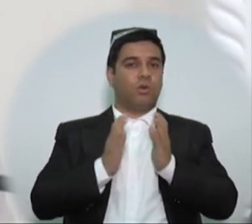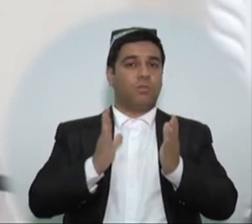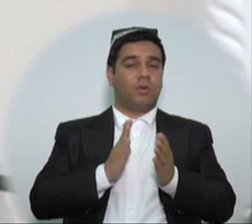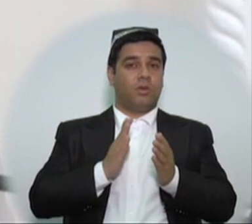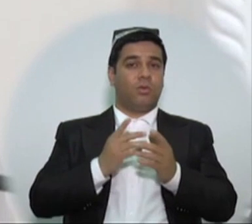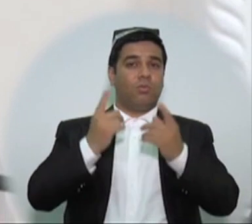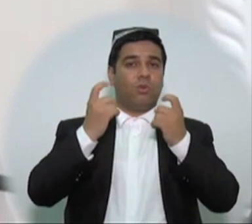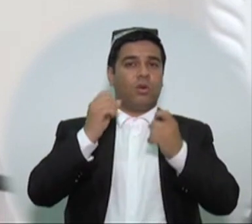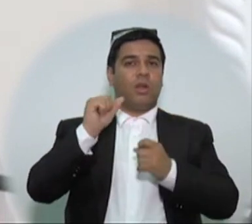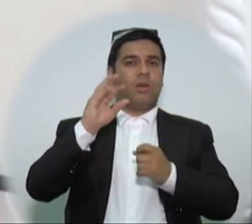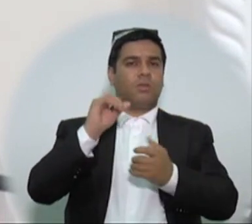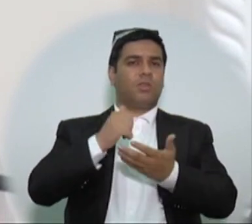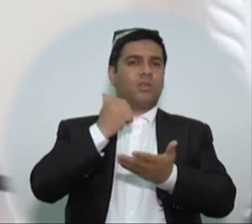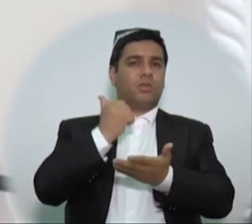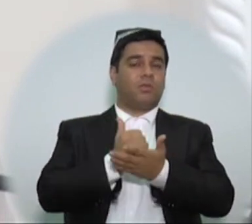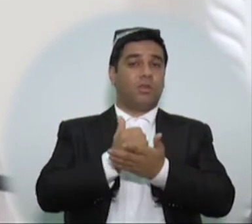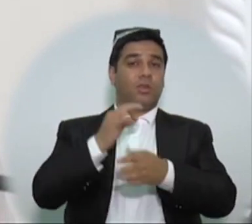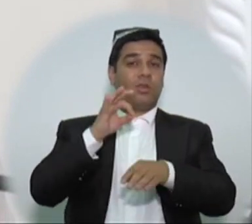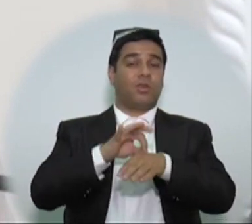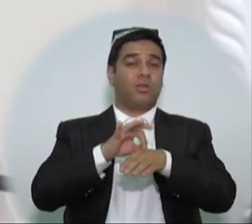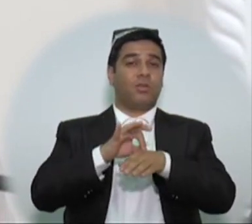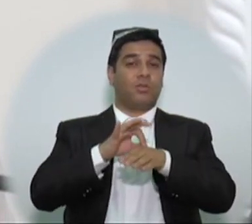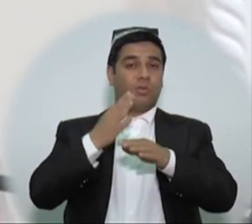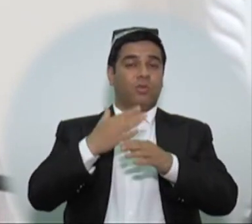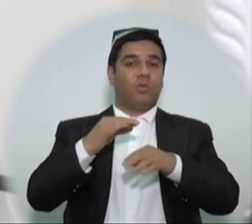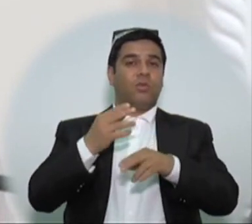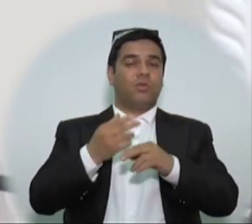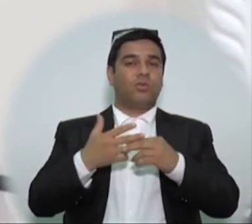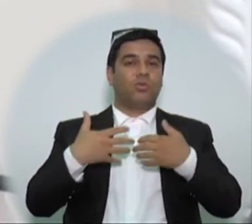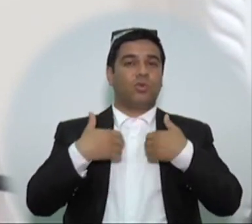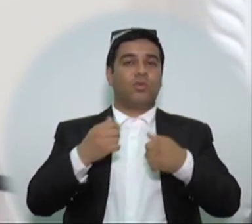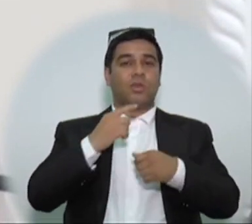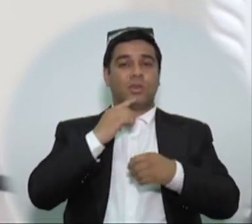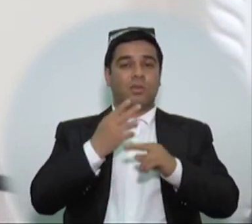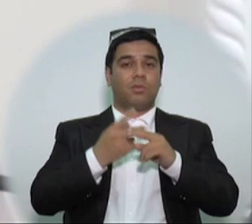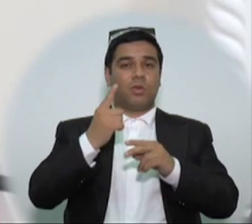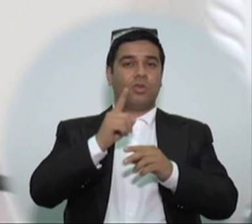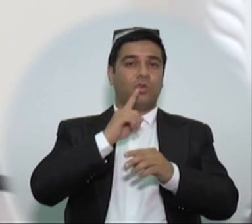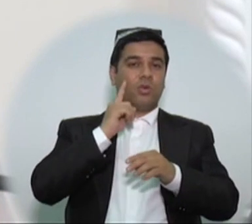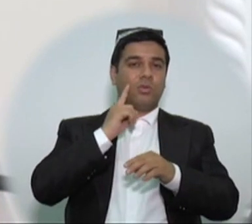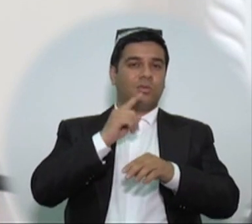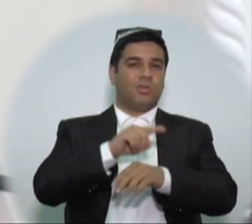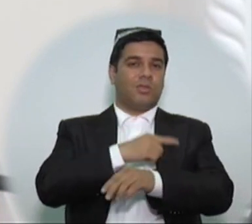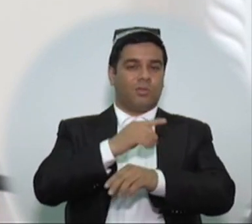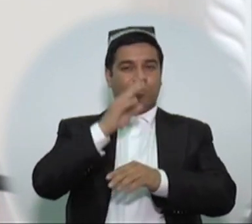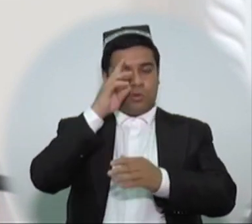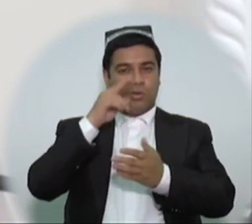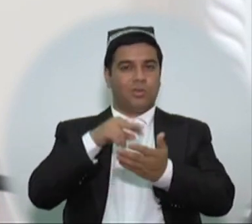Buhoroning amiri kasal bo'lib qolib, tuzalishi qiyinlashganda bir yosh tabib yigit